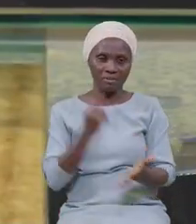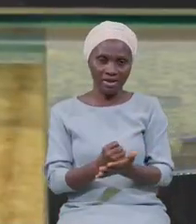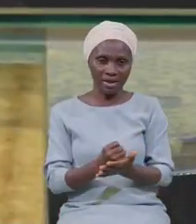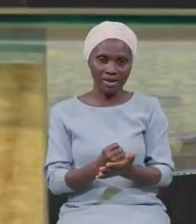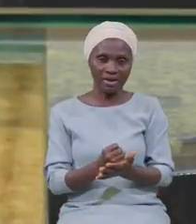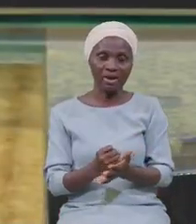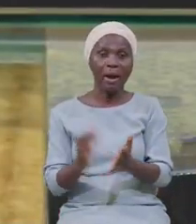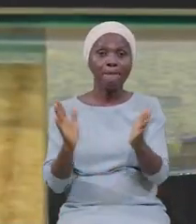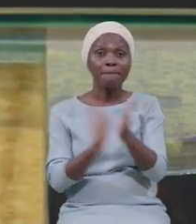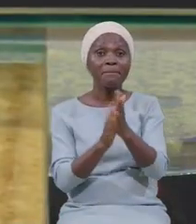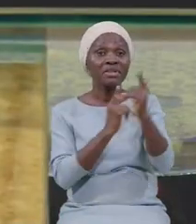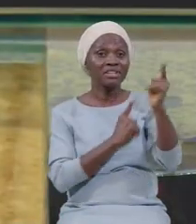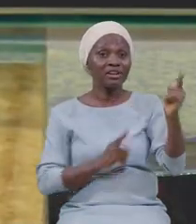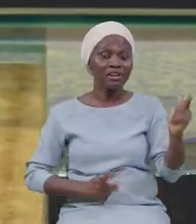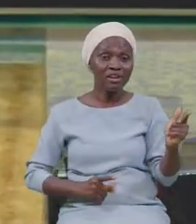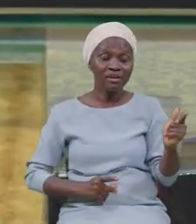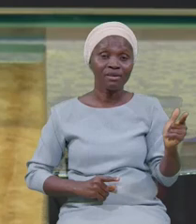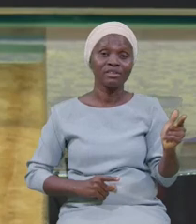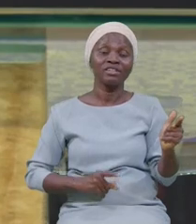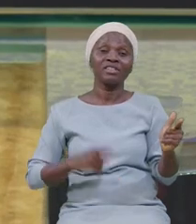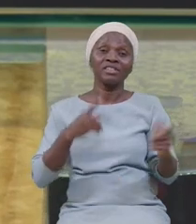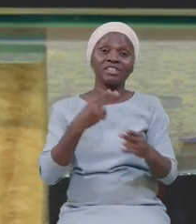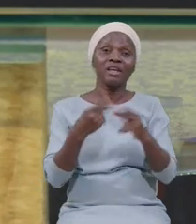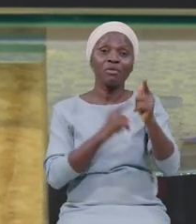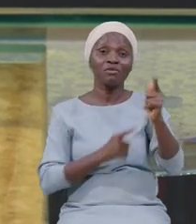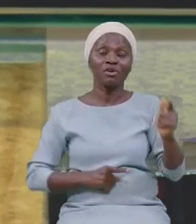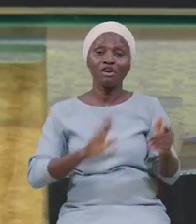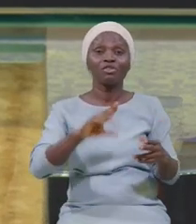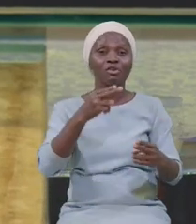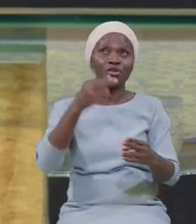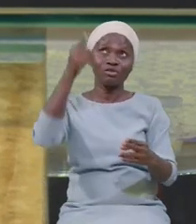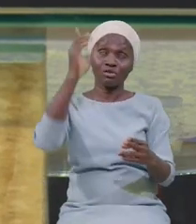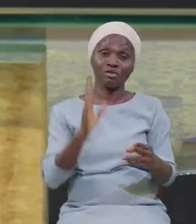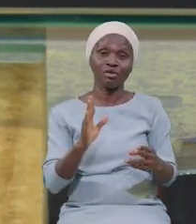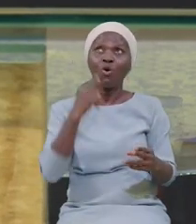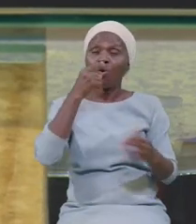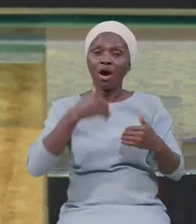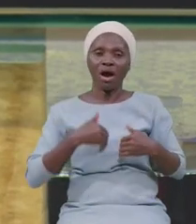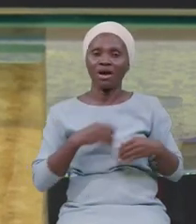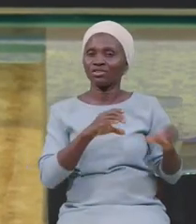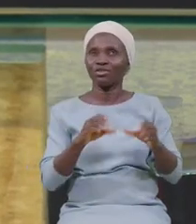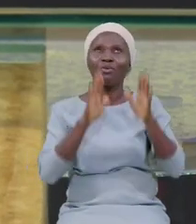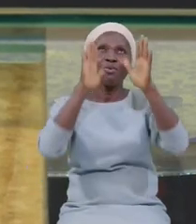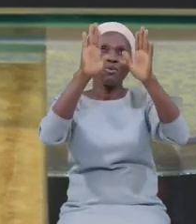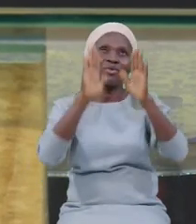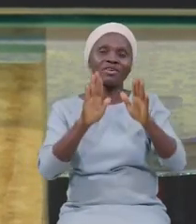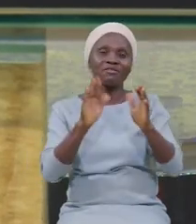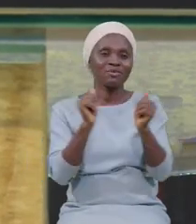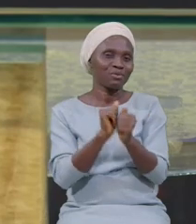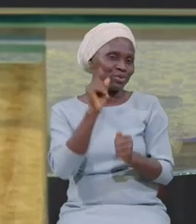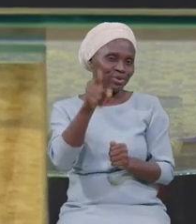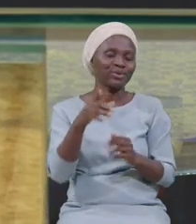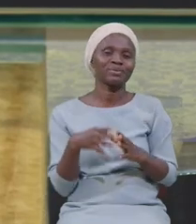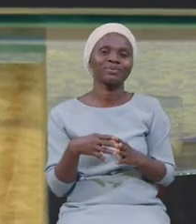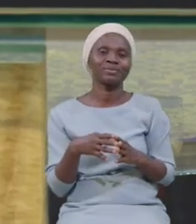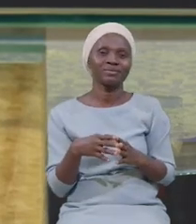Et vous célébrerez le nom de l'Éternel, votre Dieu, qui aura fait pour vous des prodiges. Vous avez